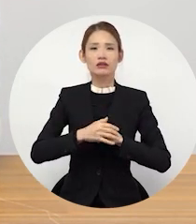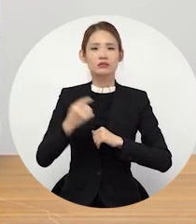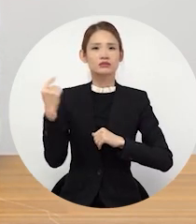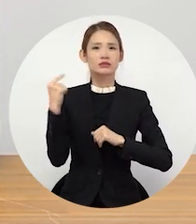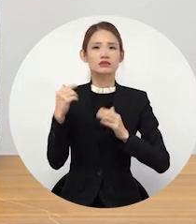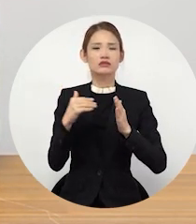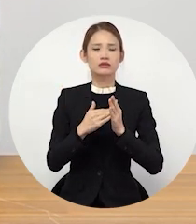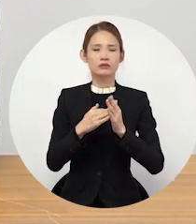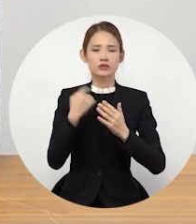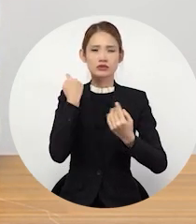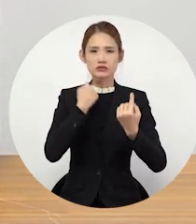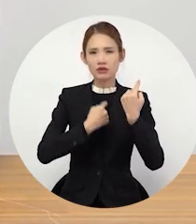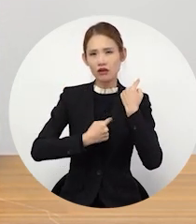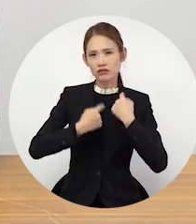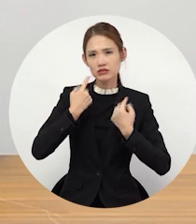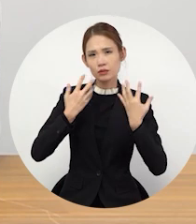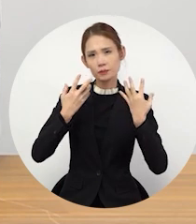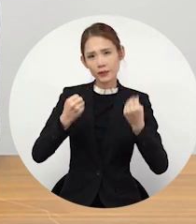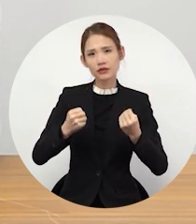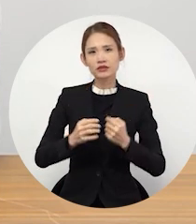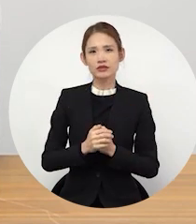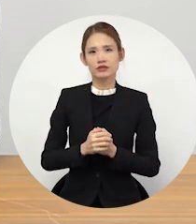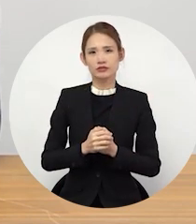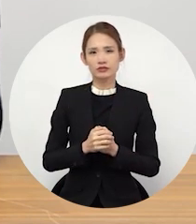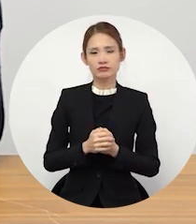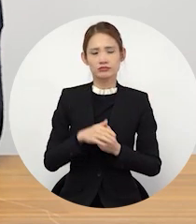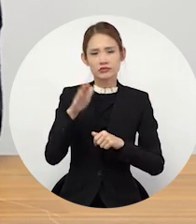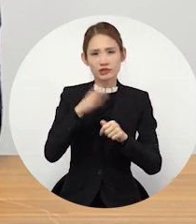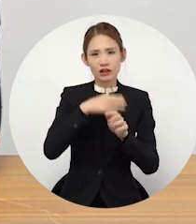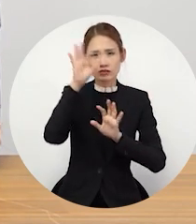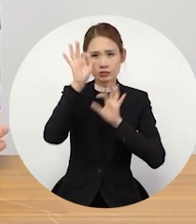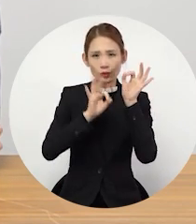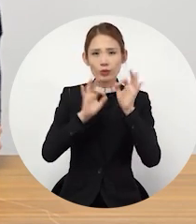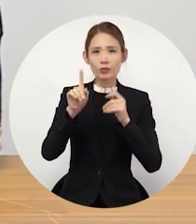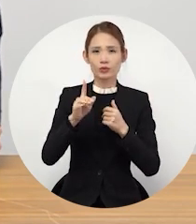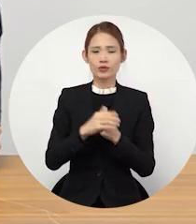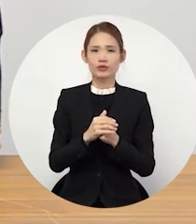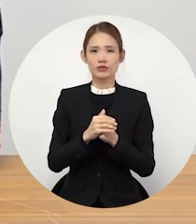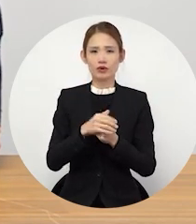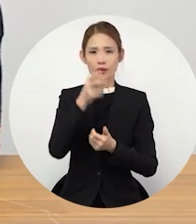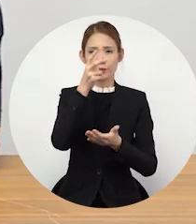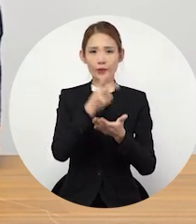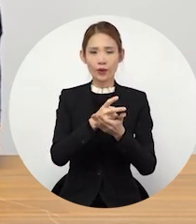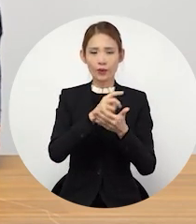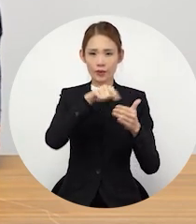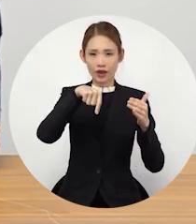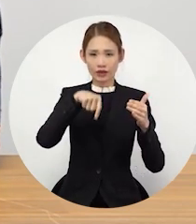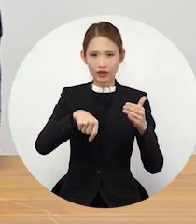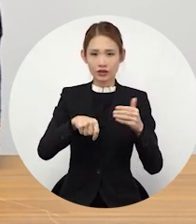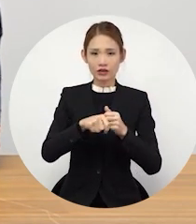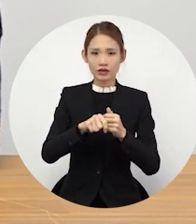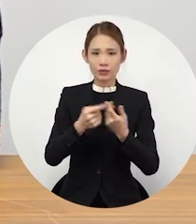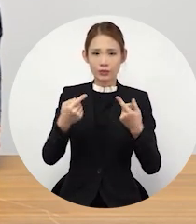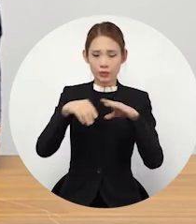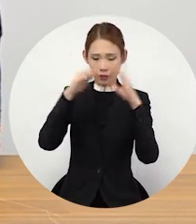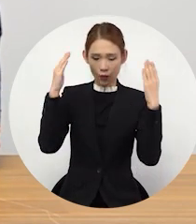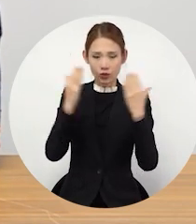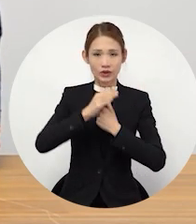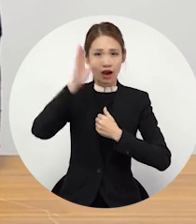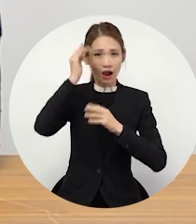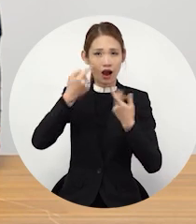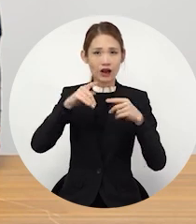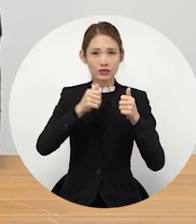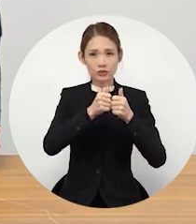얘기를 해주시면은 상처가 굉장히 많이 되죠. 맞아요. 근데 이게 진짜 잘못된 게 법적으로 일단 안내견들이 모두 동행이 가능하고